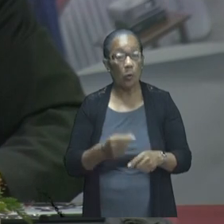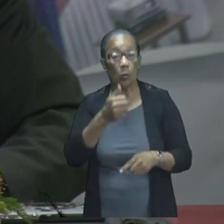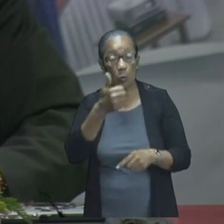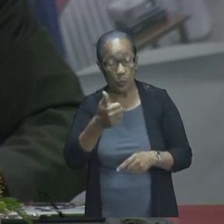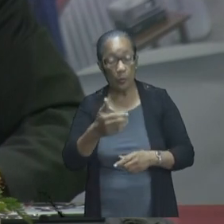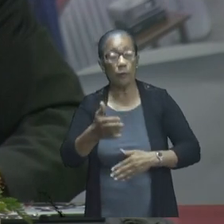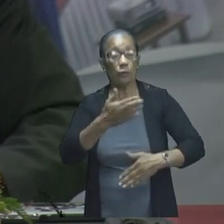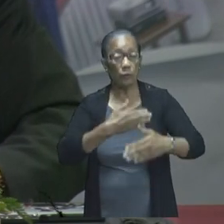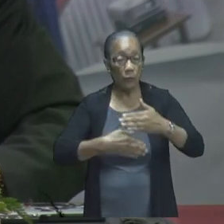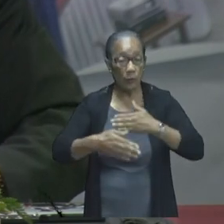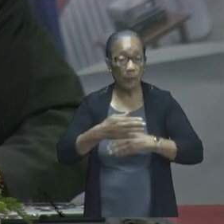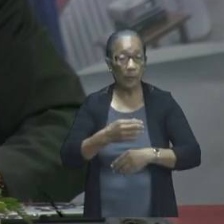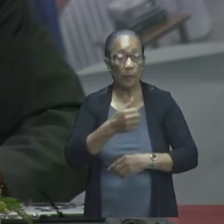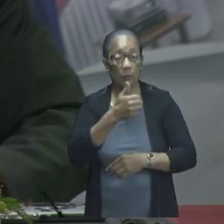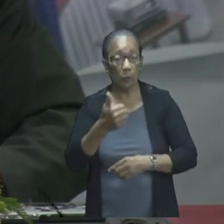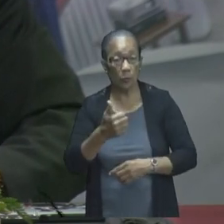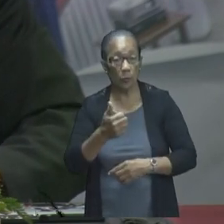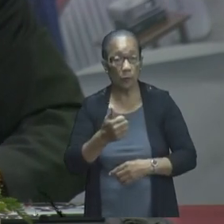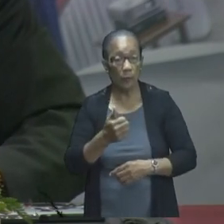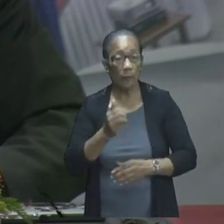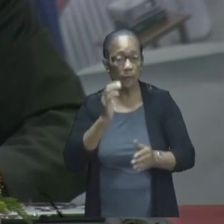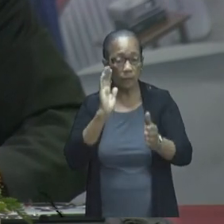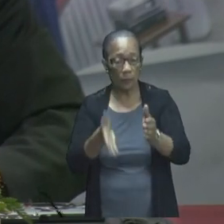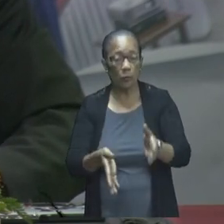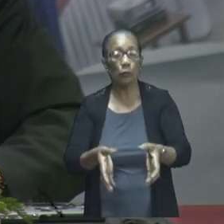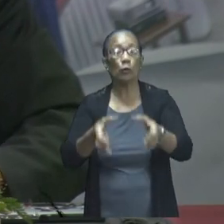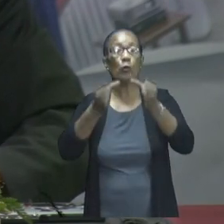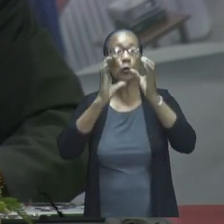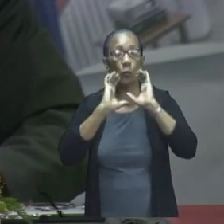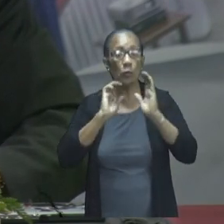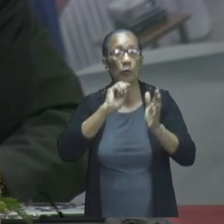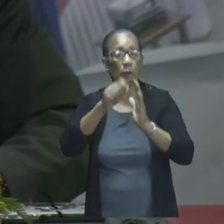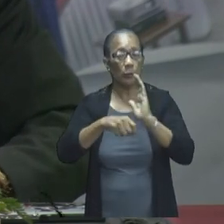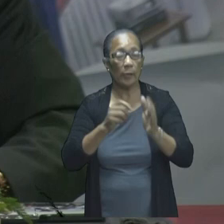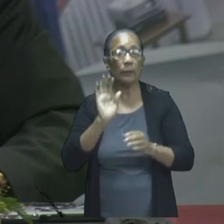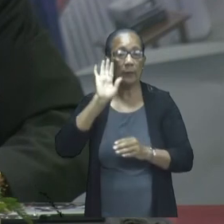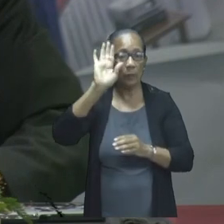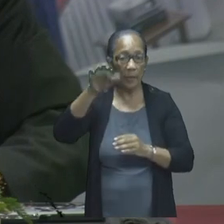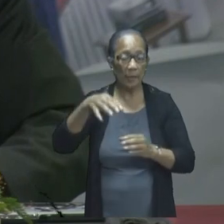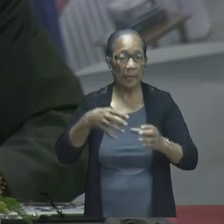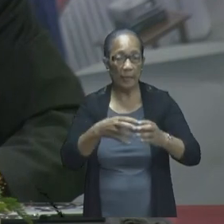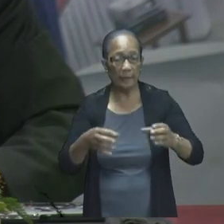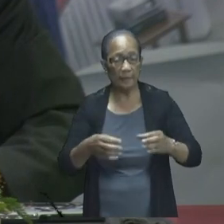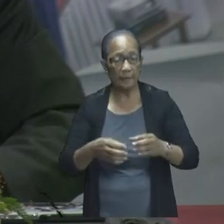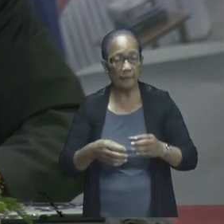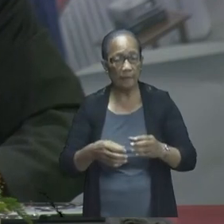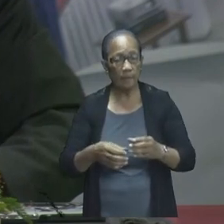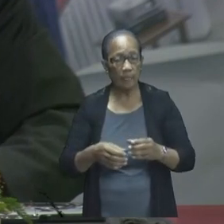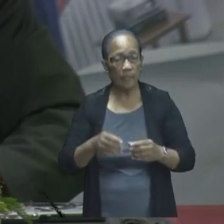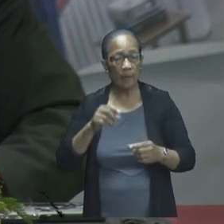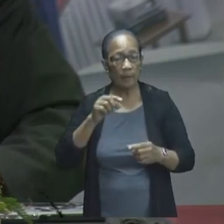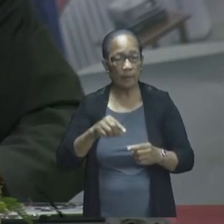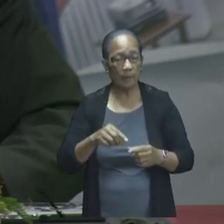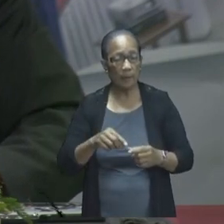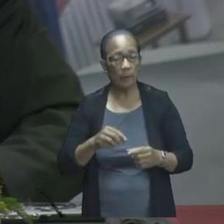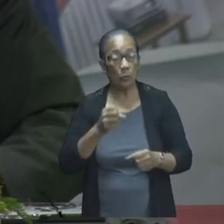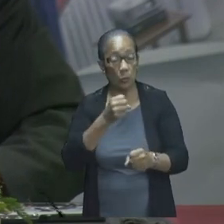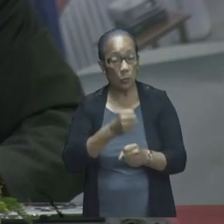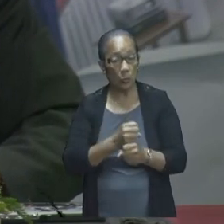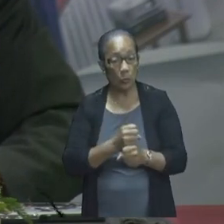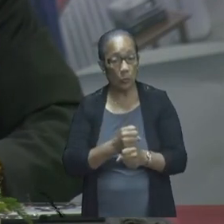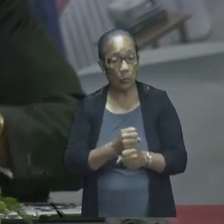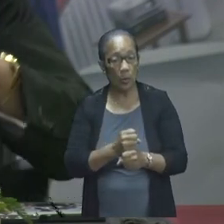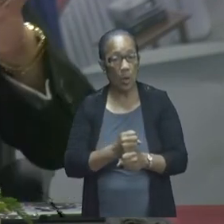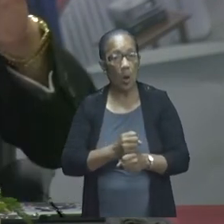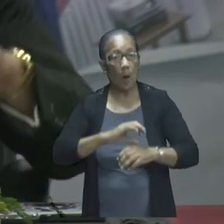ons kokos project met buitenlandse investeerder die investeren zijn vorige week gewezen op finale zaken met ons